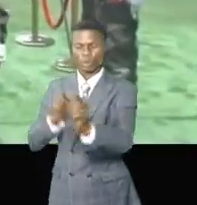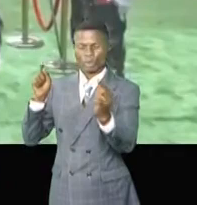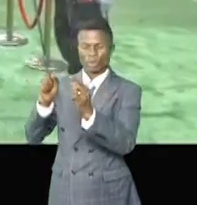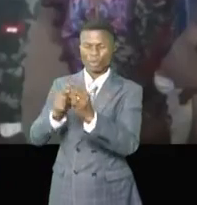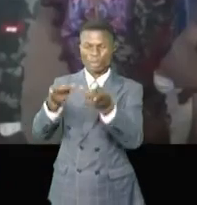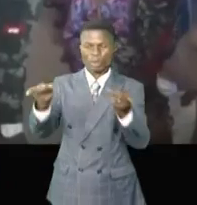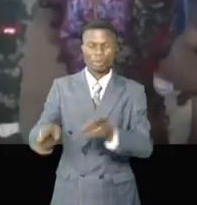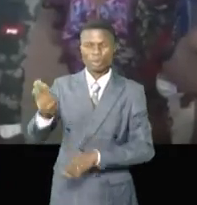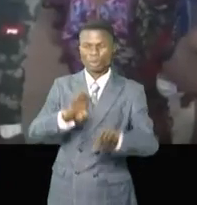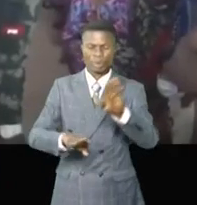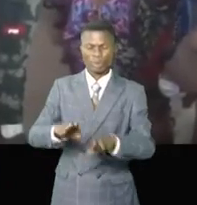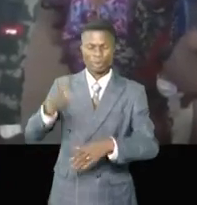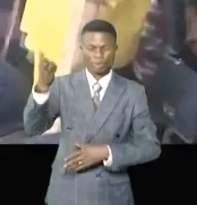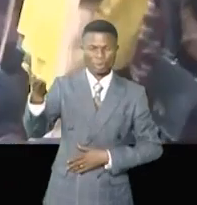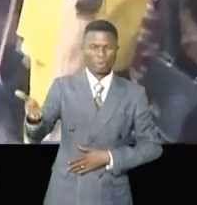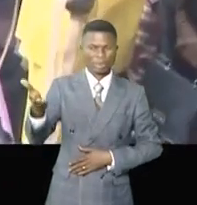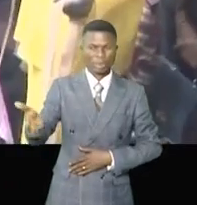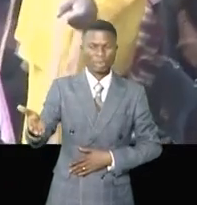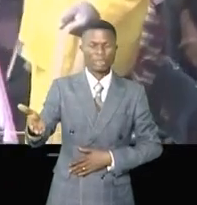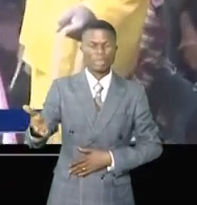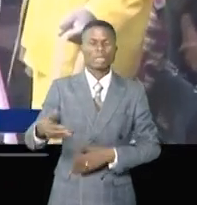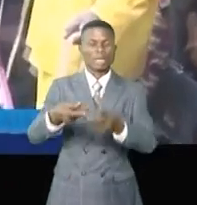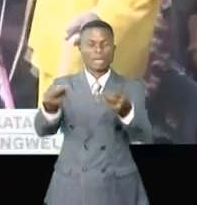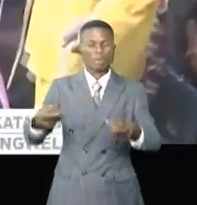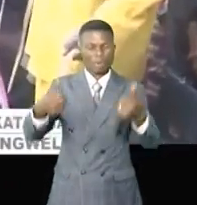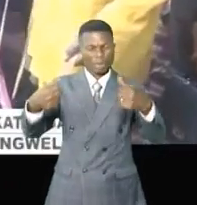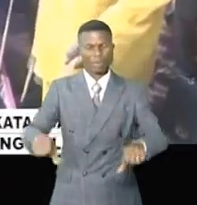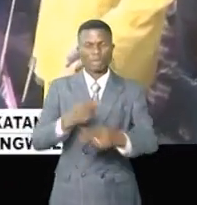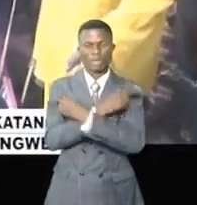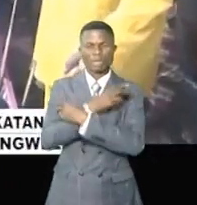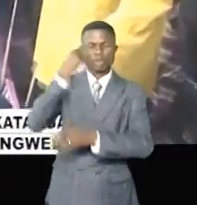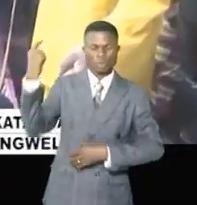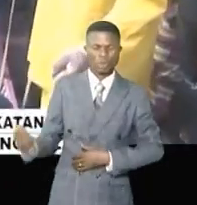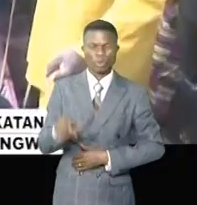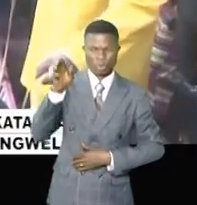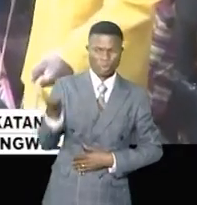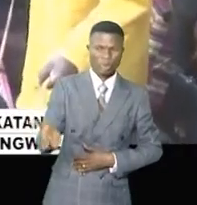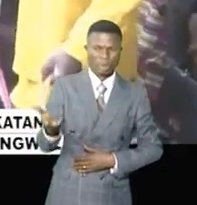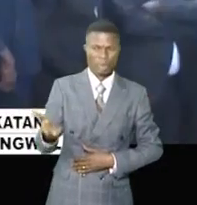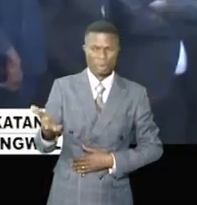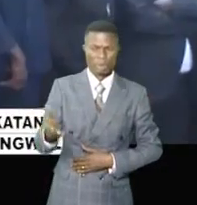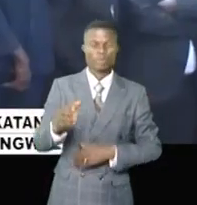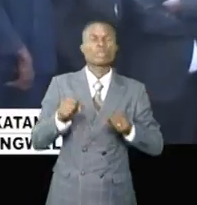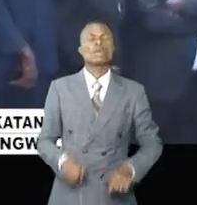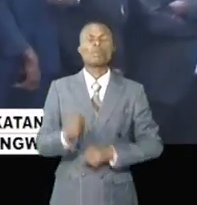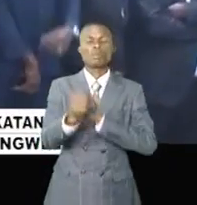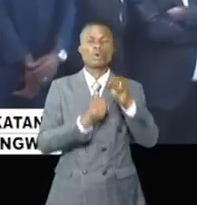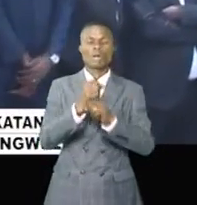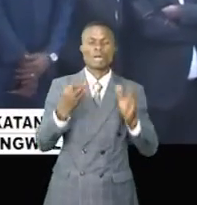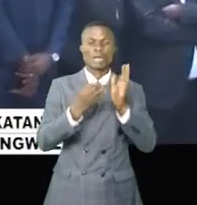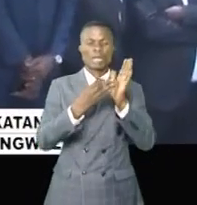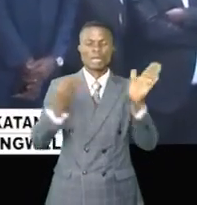Kasangiri, où Odilon Kiembe Kasuli, alias Mufankolo, reposera pour l'éternité. Décédé à l'âge de 86 ans,